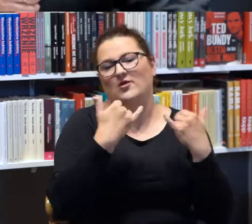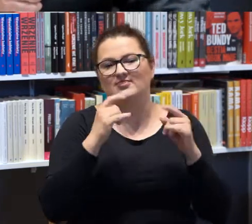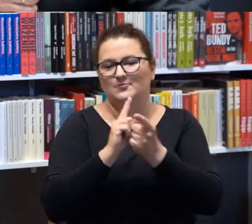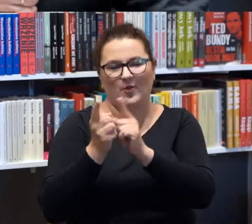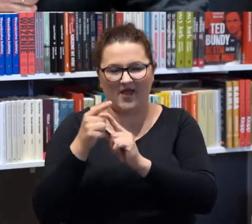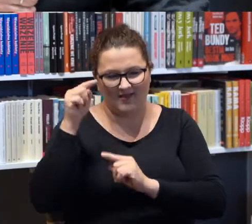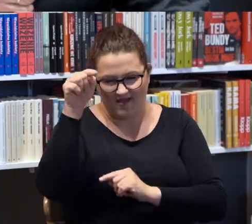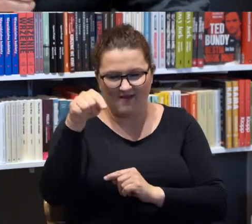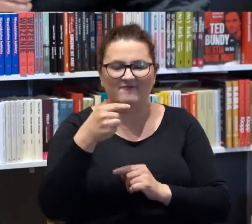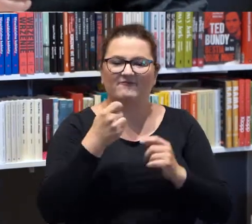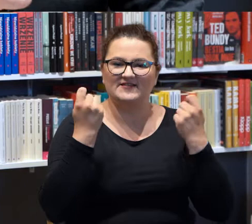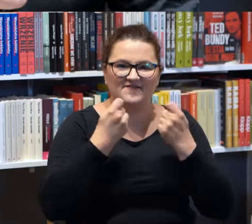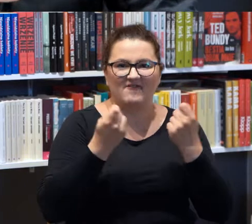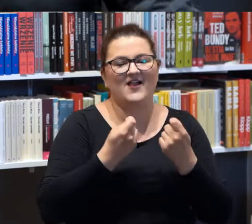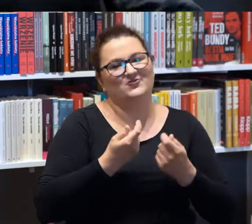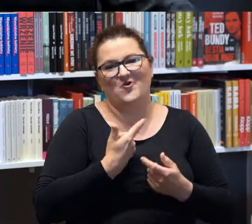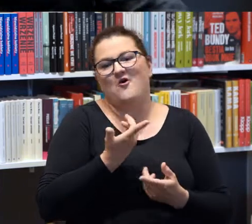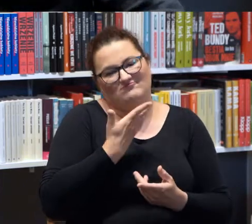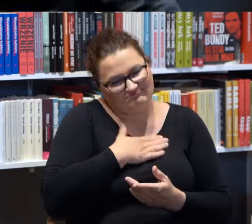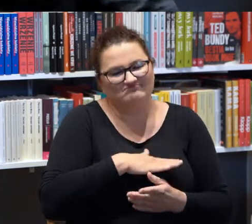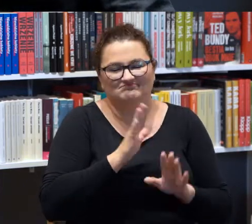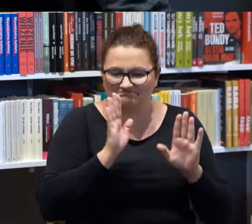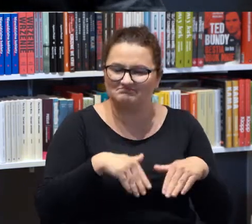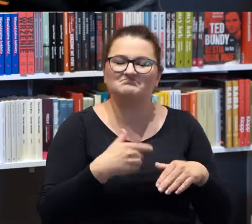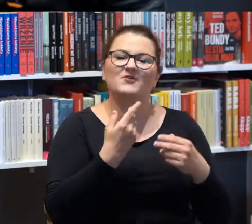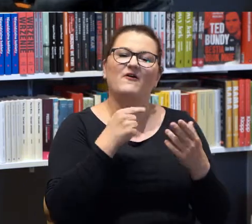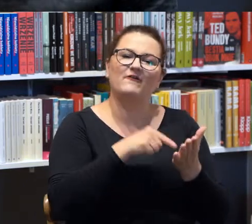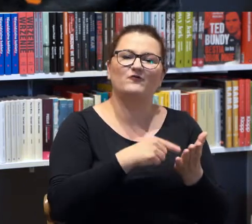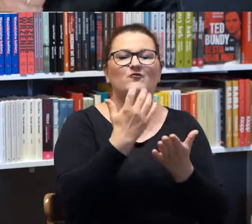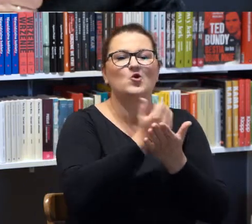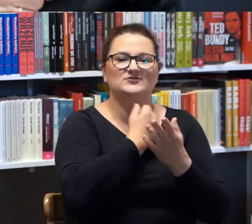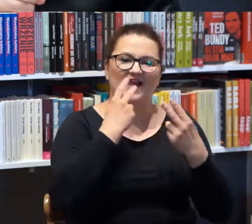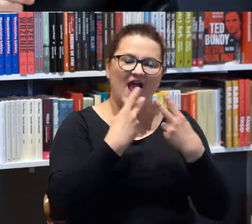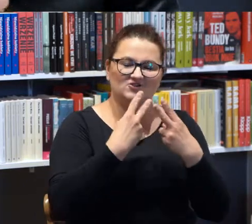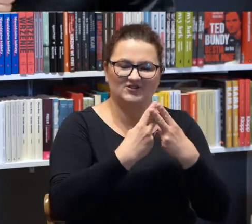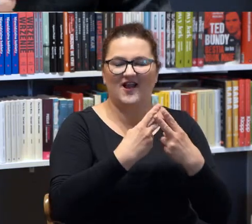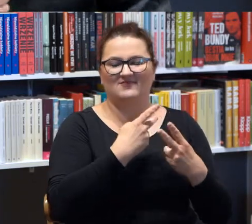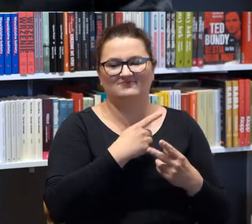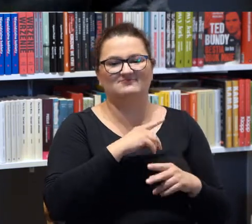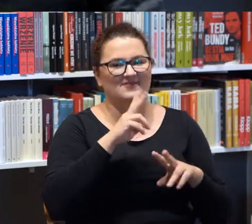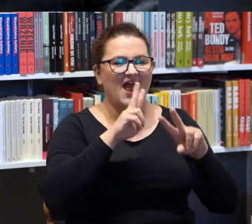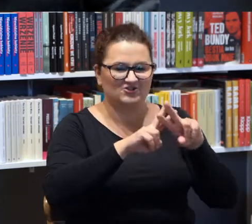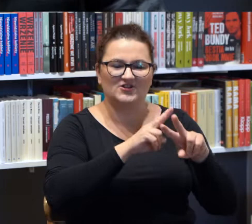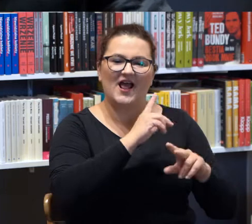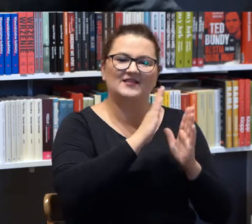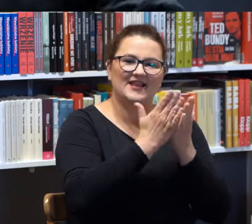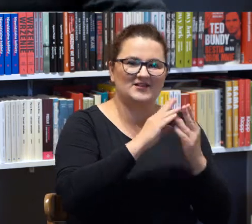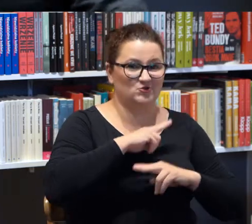to nie będziemy nieszczęśliwi, jeżeli użyją Państwo hashtagu Literacki Sopot